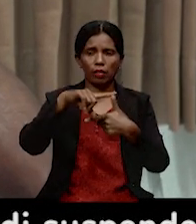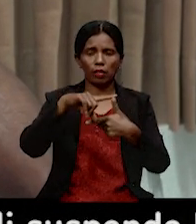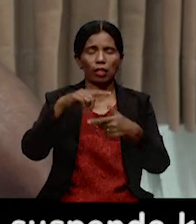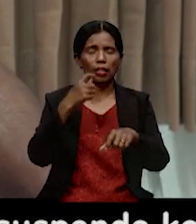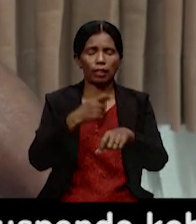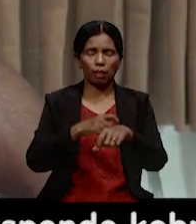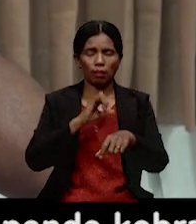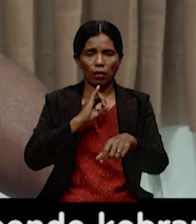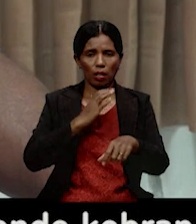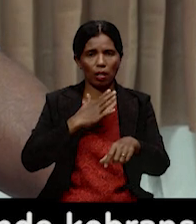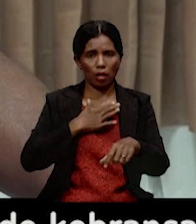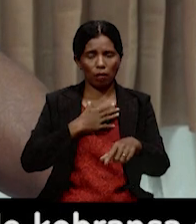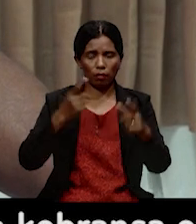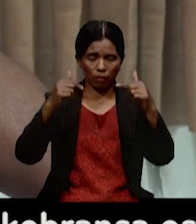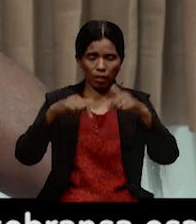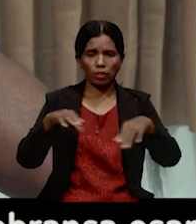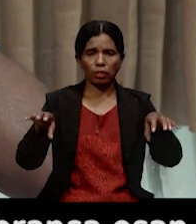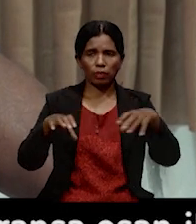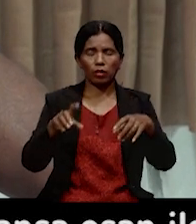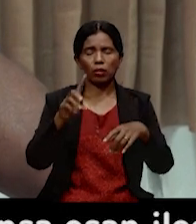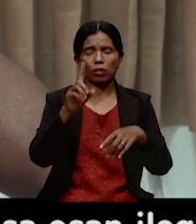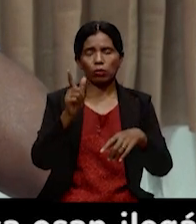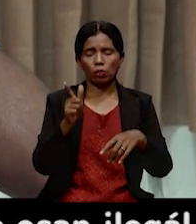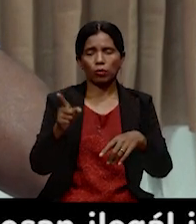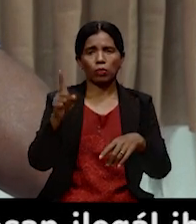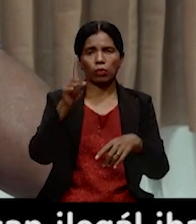presente usi dia 21 de junho to arata.